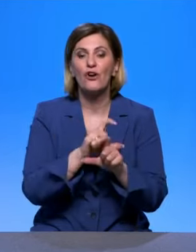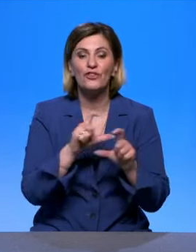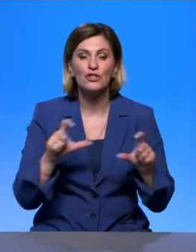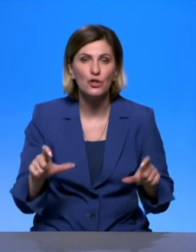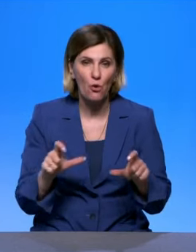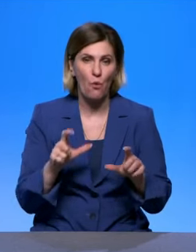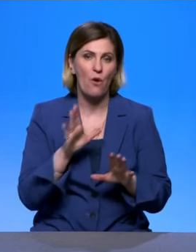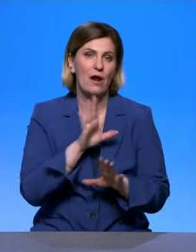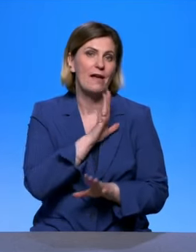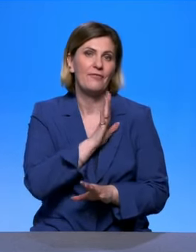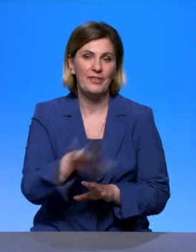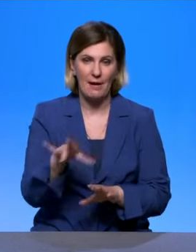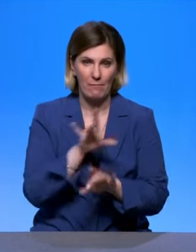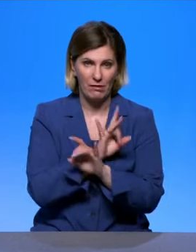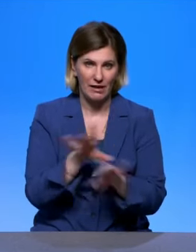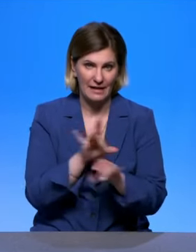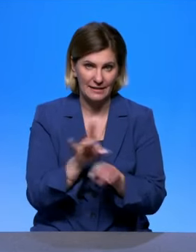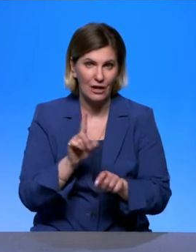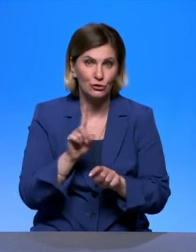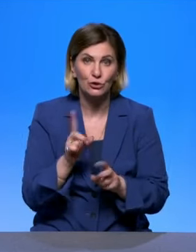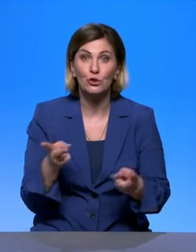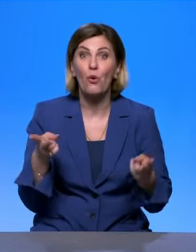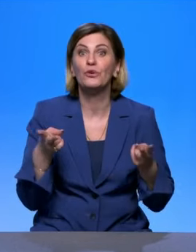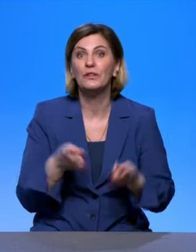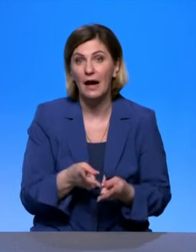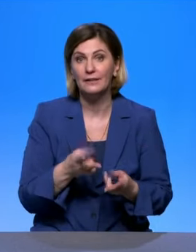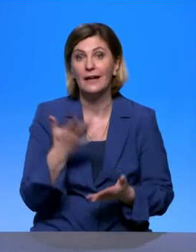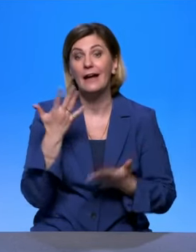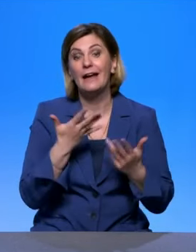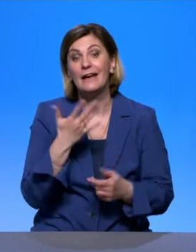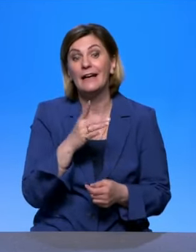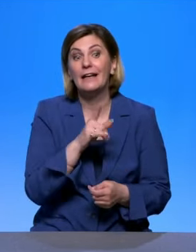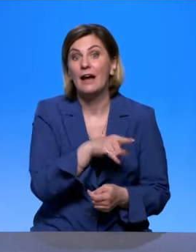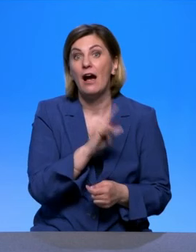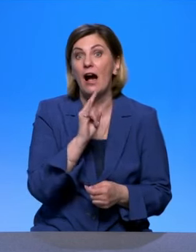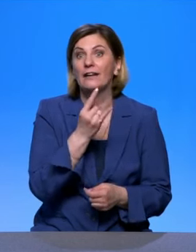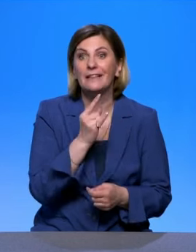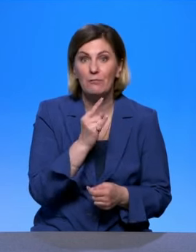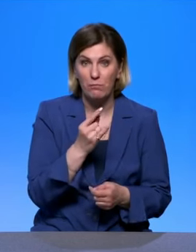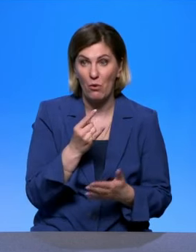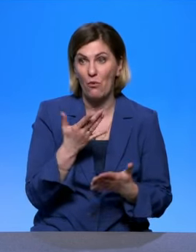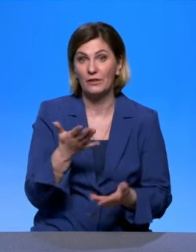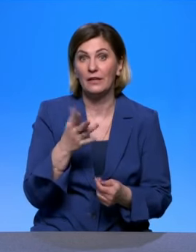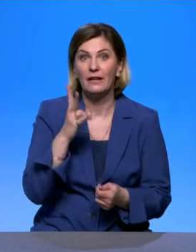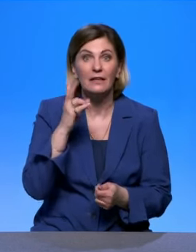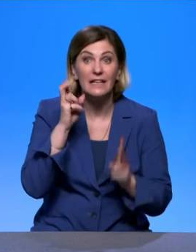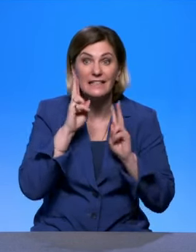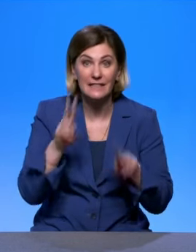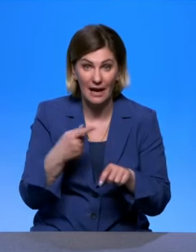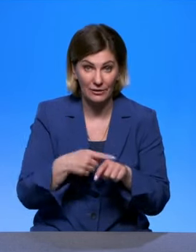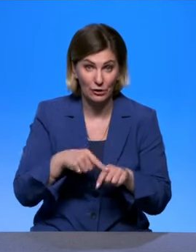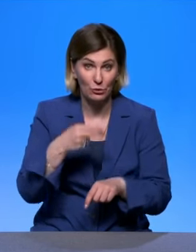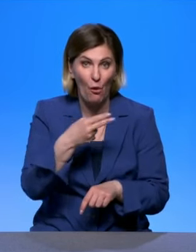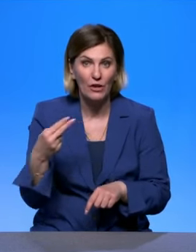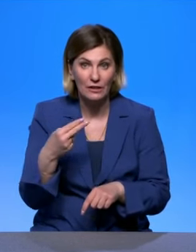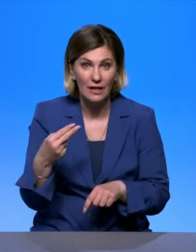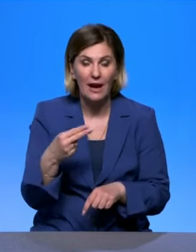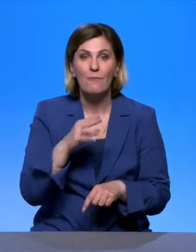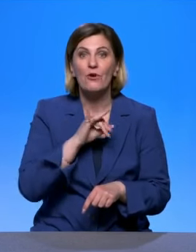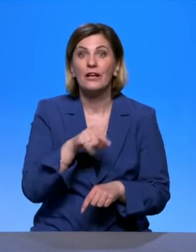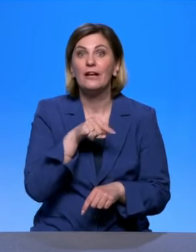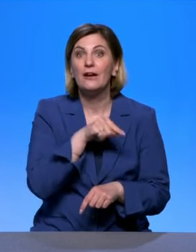виде, в котором надо, да, или ребенок этого не добрал, и ребенок начинает этого бояться, и экзамен становится какой-то пугалкой,